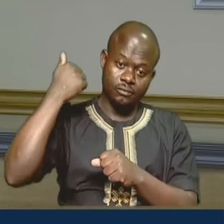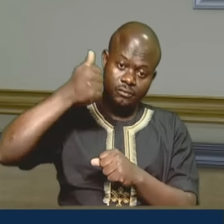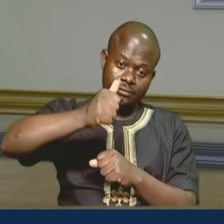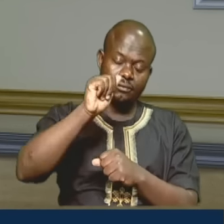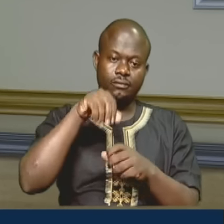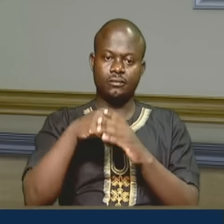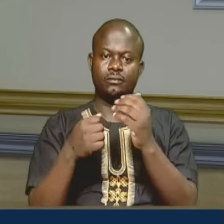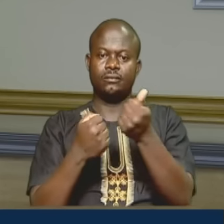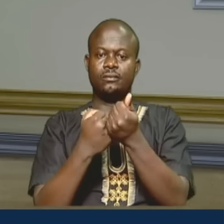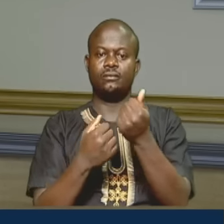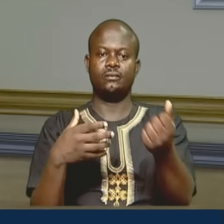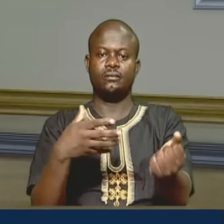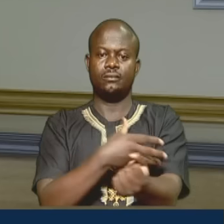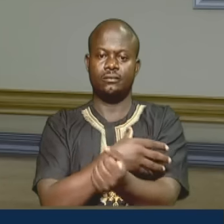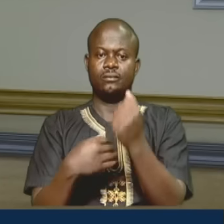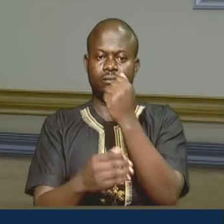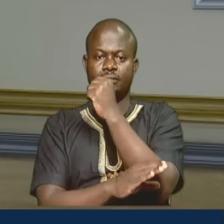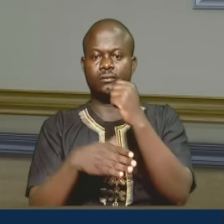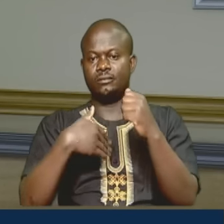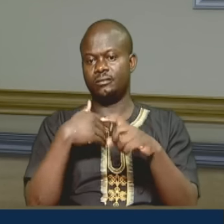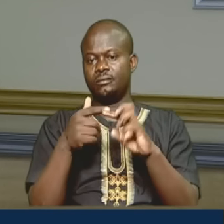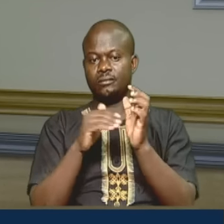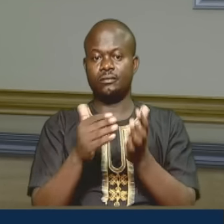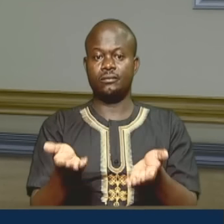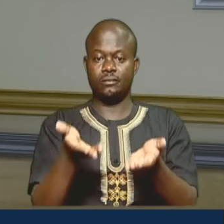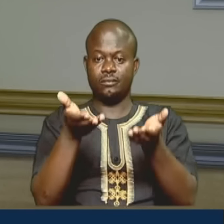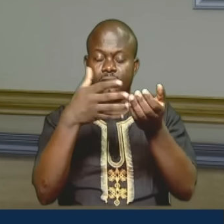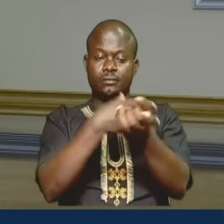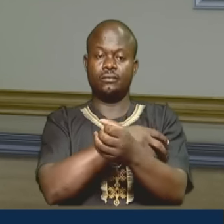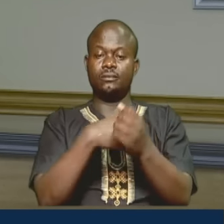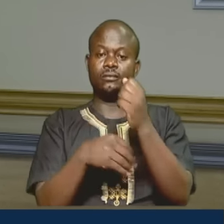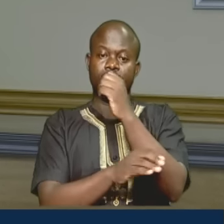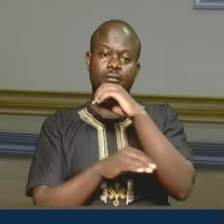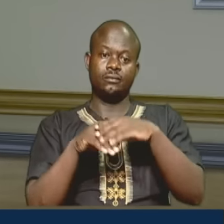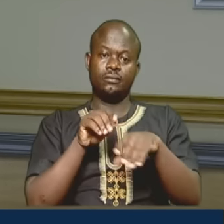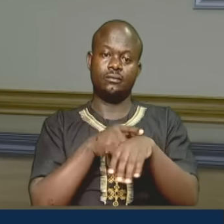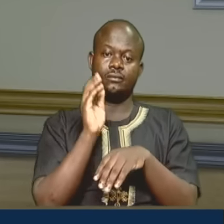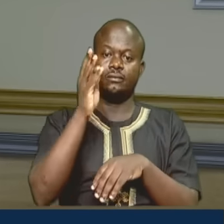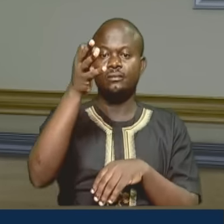gushyigikira ubushobozi igihugu gifite, ariko tuzamura ubushobozi bw'igihugu mu bihe bizaza.